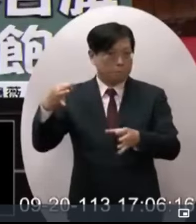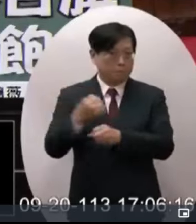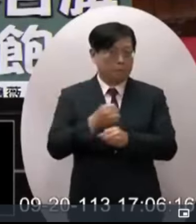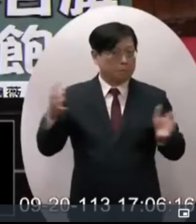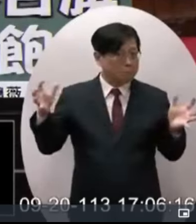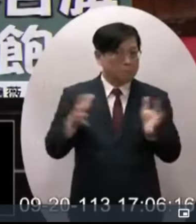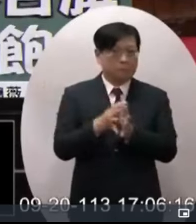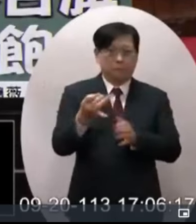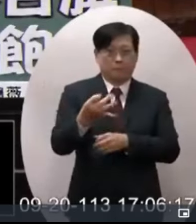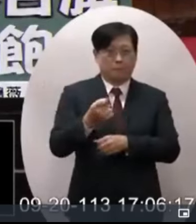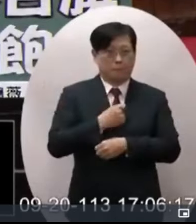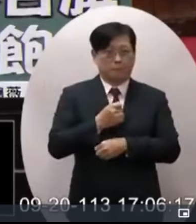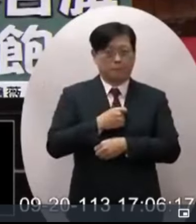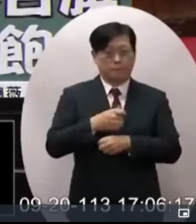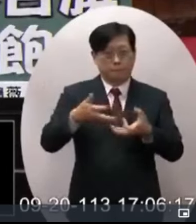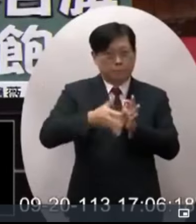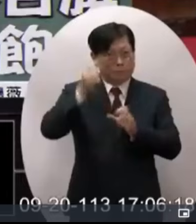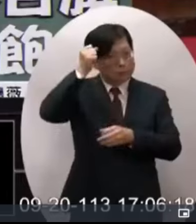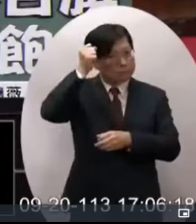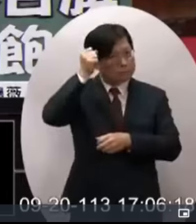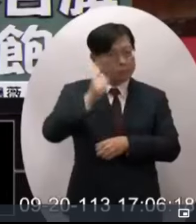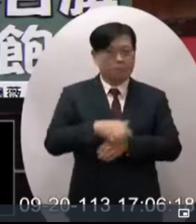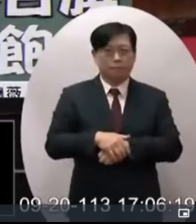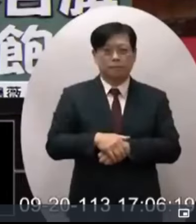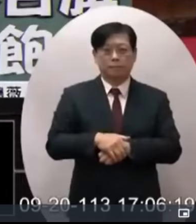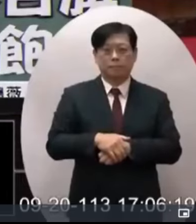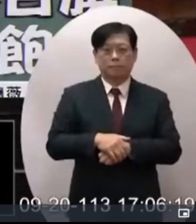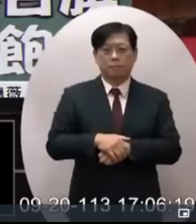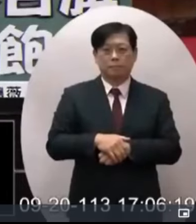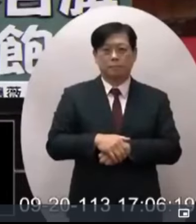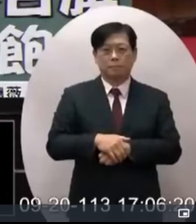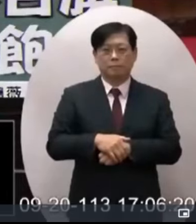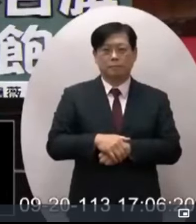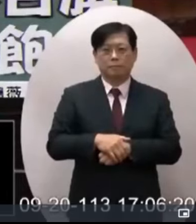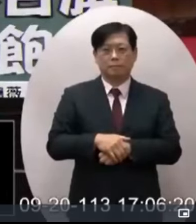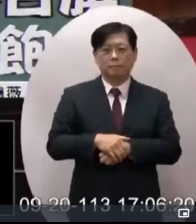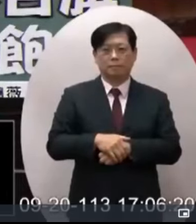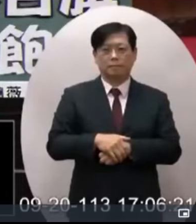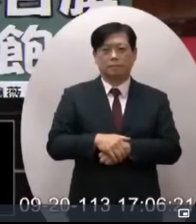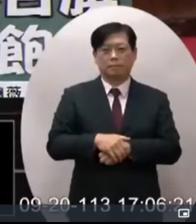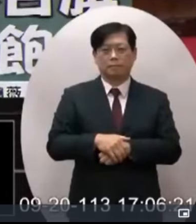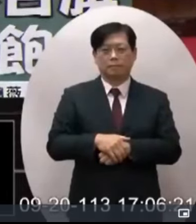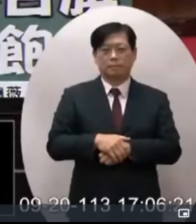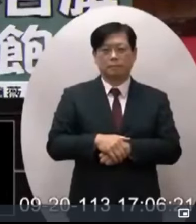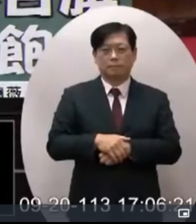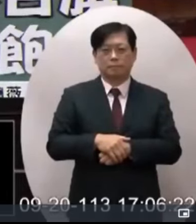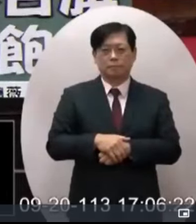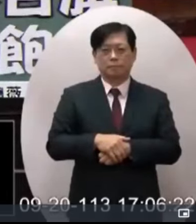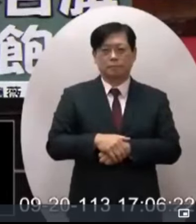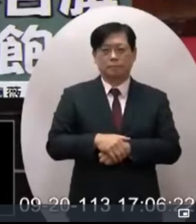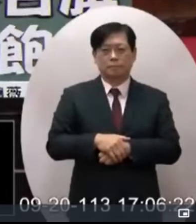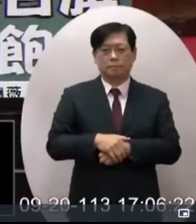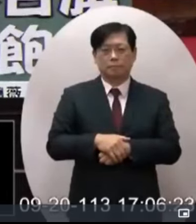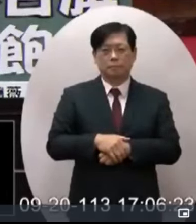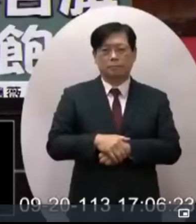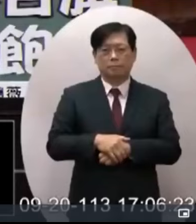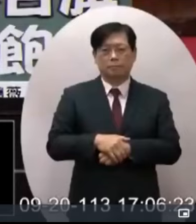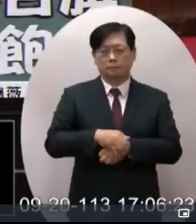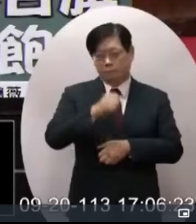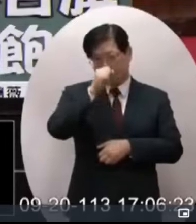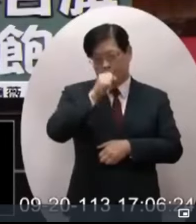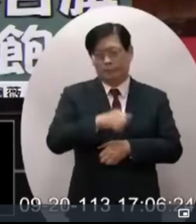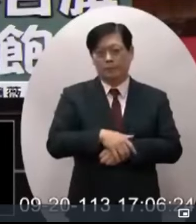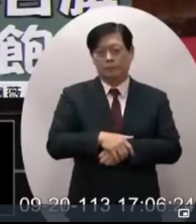金额是多少？部长记得吗？ 我不太记得，但是我知道大概是20000多件，额度我不太记得。